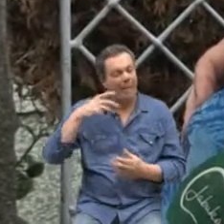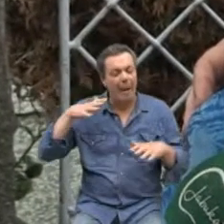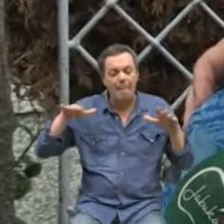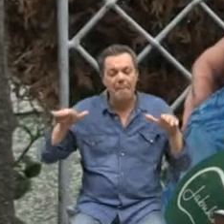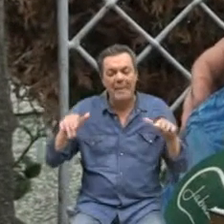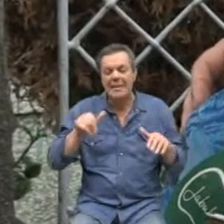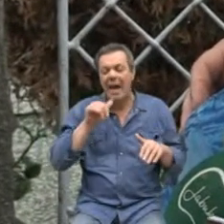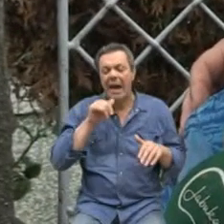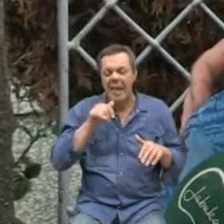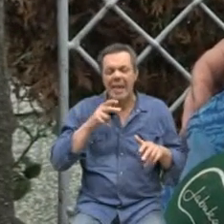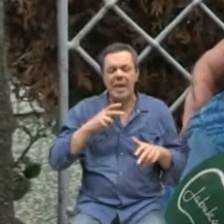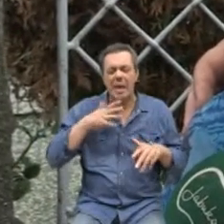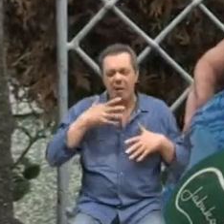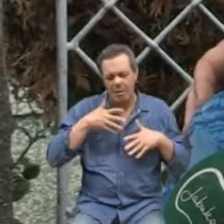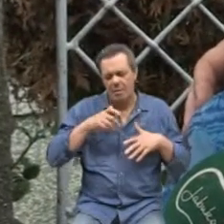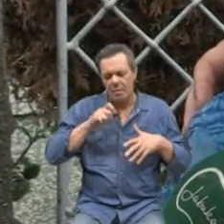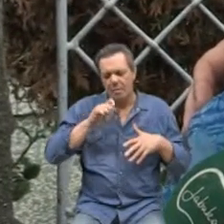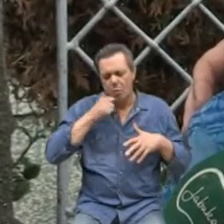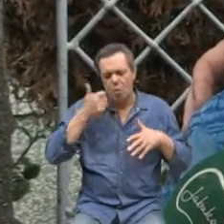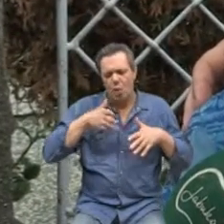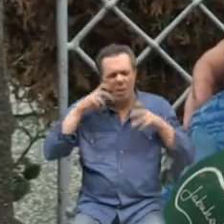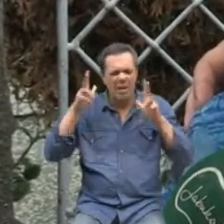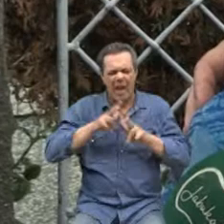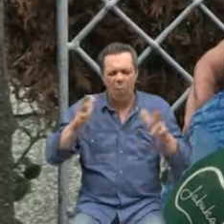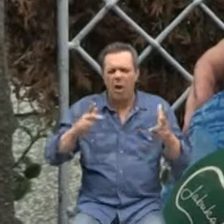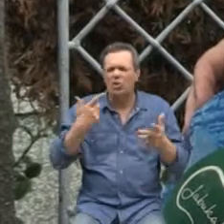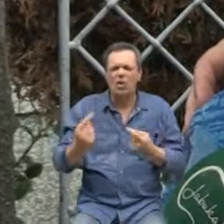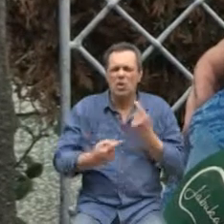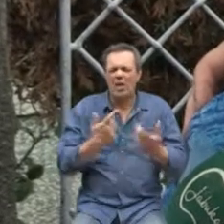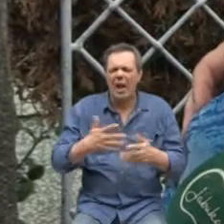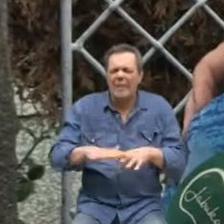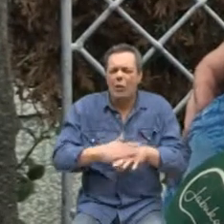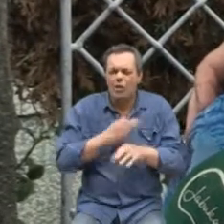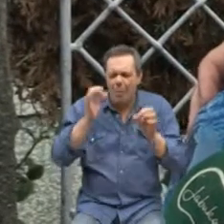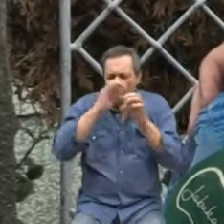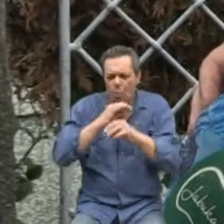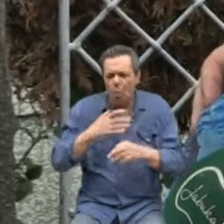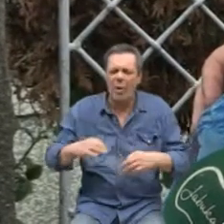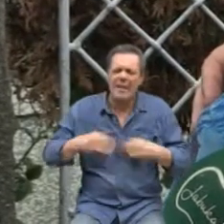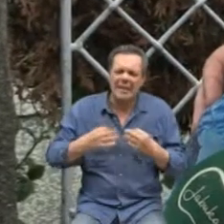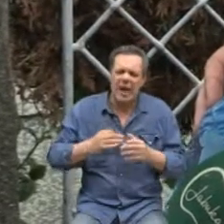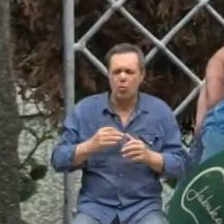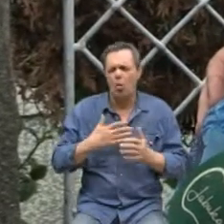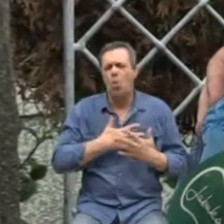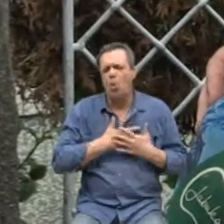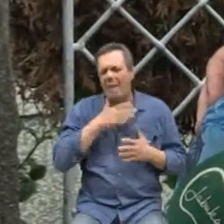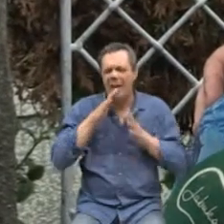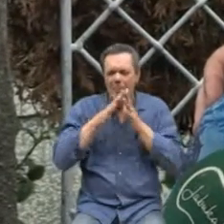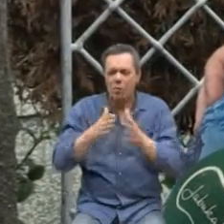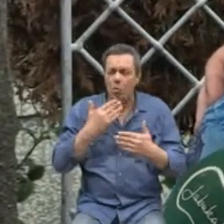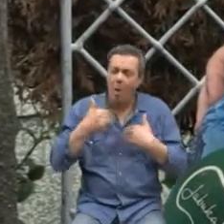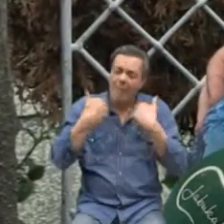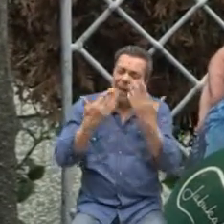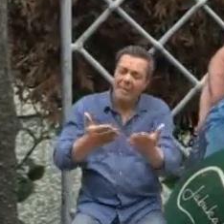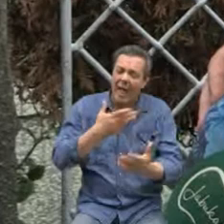pjeva ptica i ljudskog jauka? Što nas drži kad osjećamo tugu ili sreću, ljubav ili mržnju? Ko nam